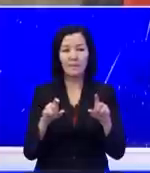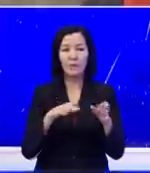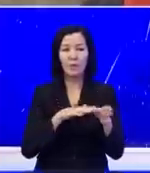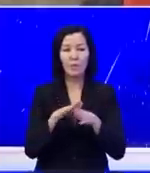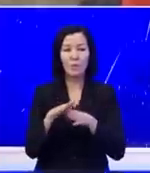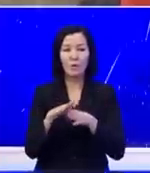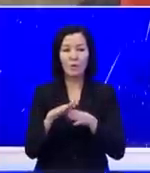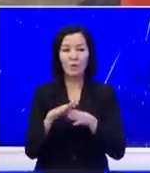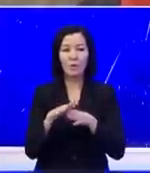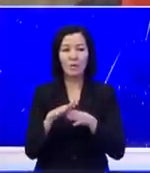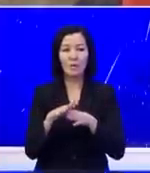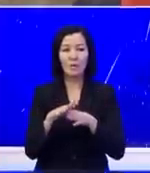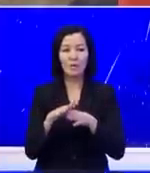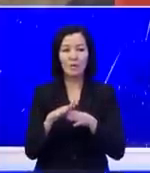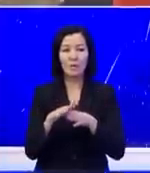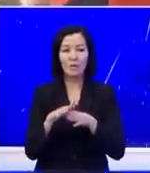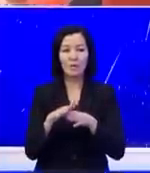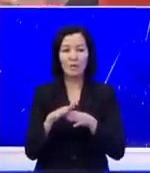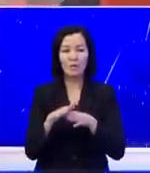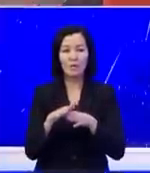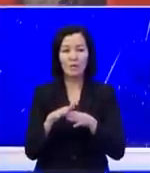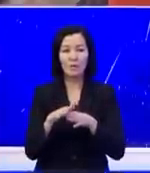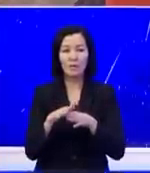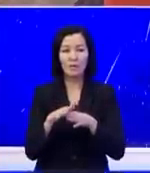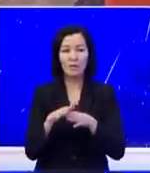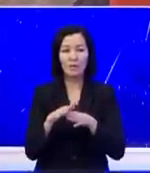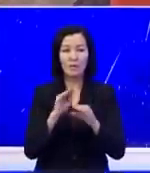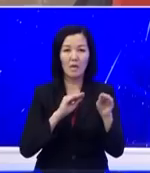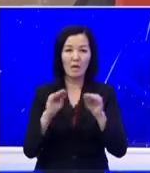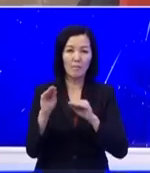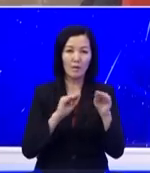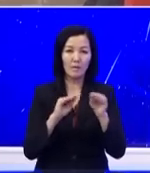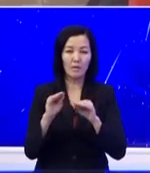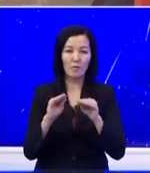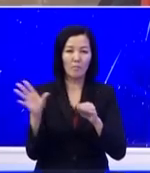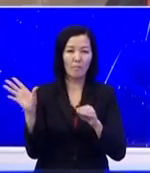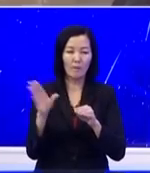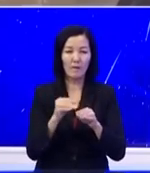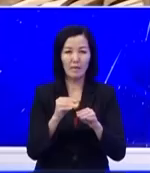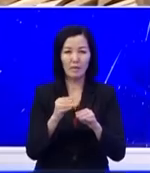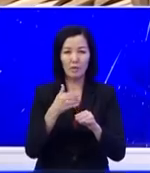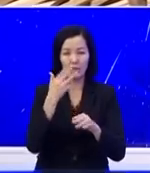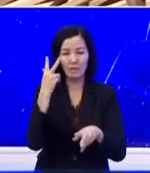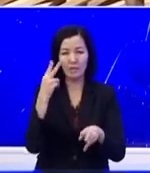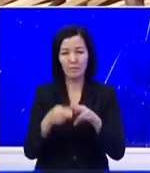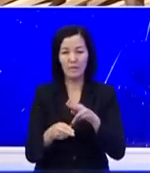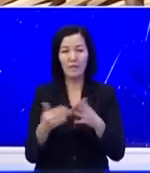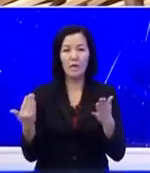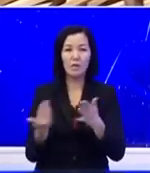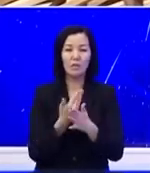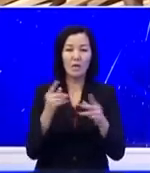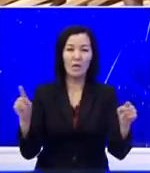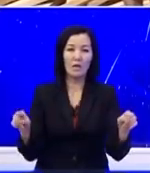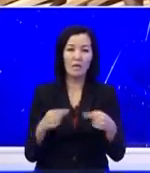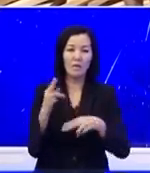толыққанды, былай айтқанда, абаттау жұмыстарымен толыққанды өткізіп береміз июнь айының аяғында. Қайта түлеген ауданның